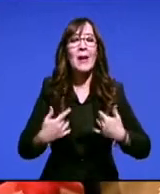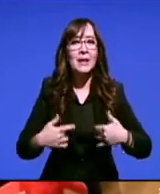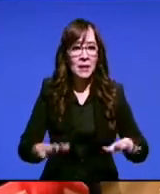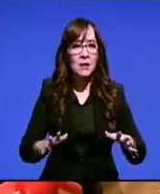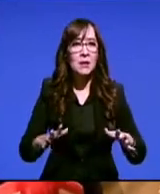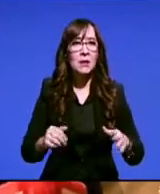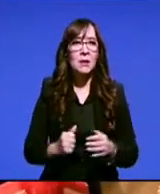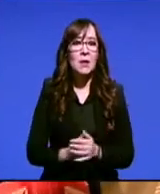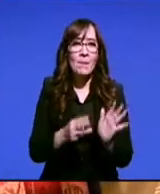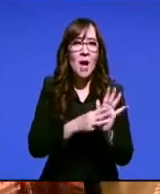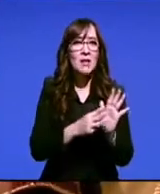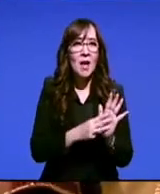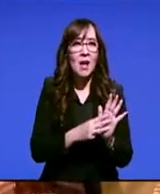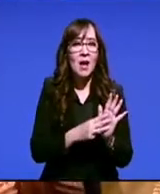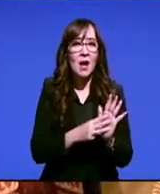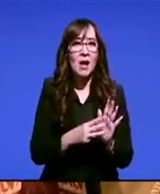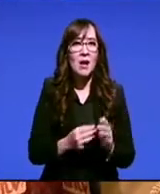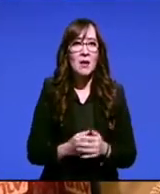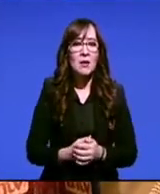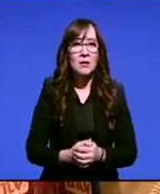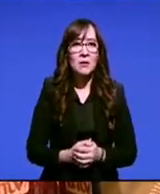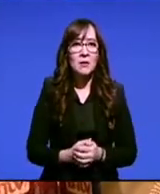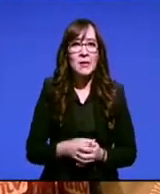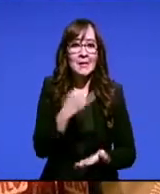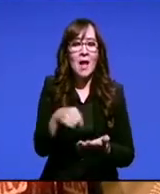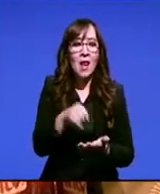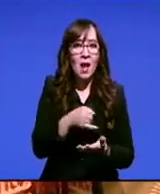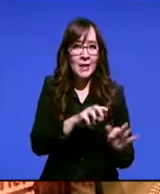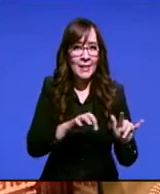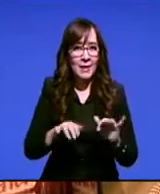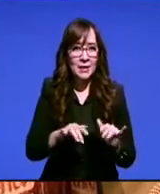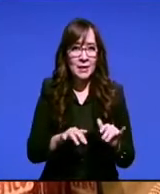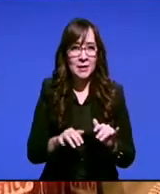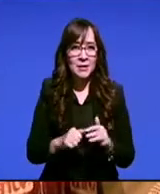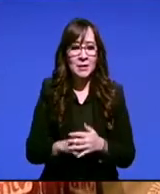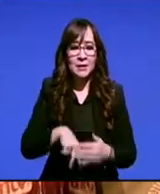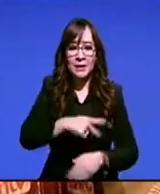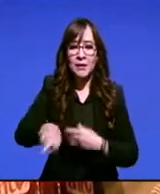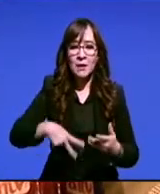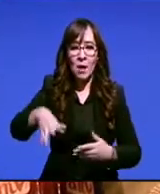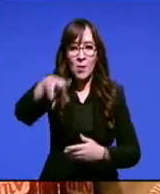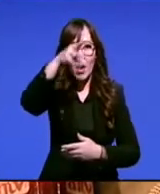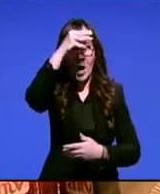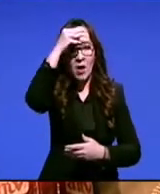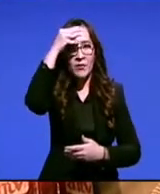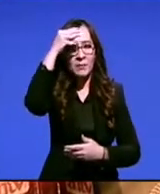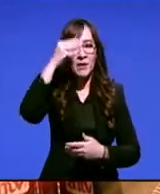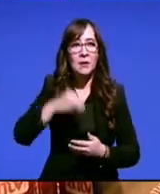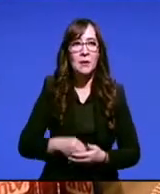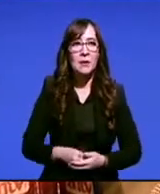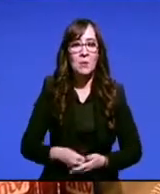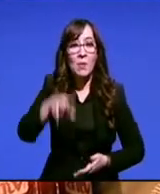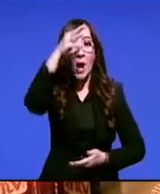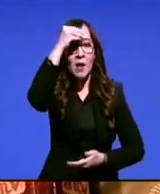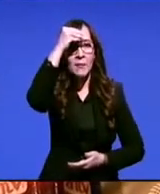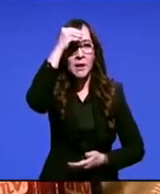pro kontra soal tadi salah ketik. Kita dapat memahami bahwa ini adalah pekerjaan besar yang